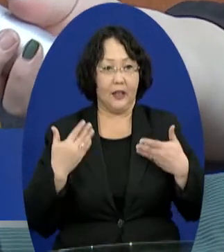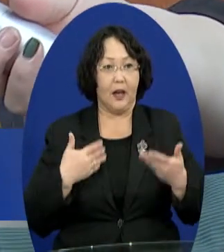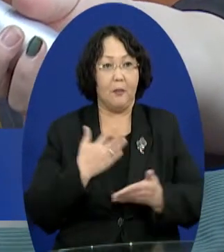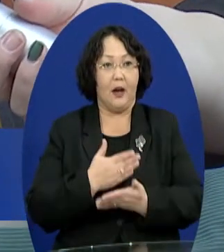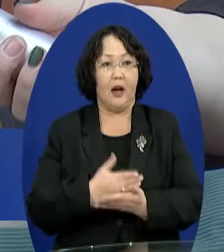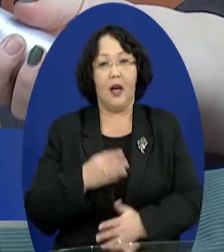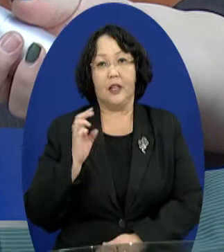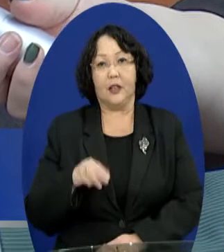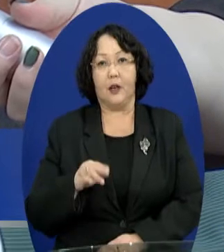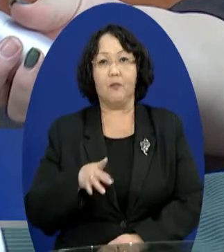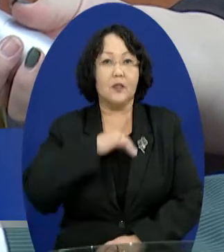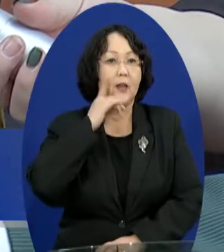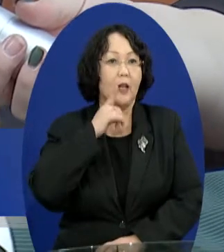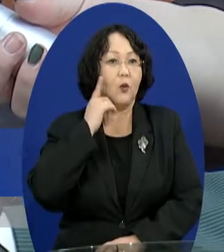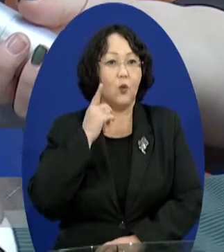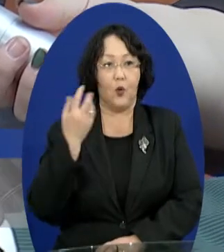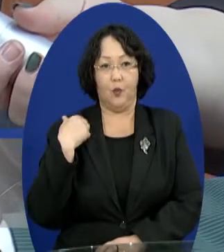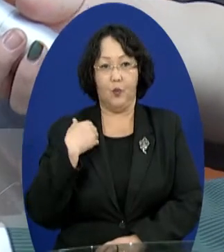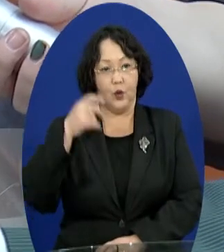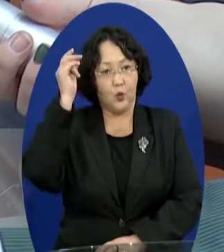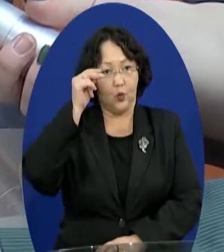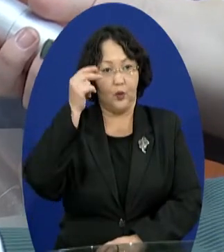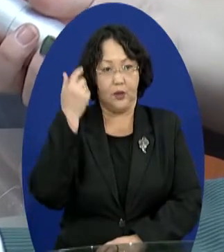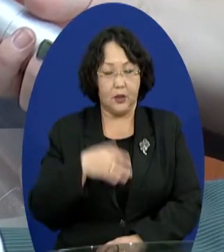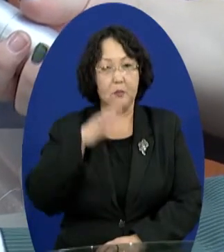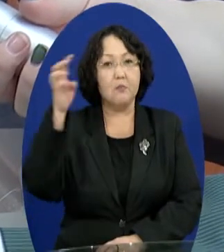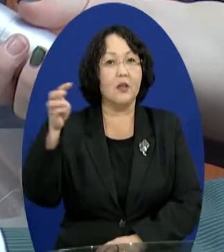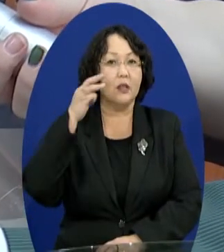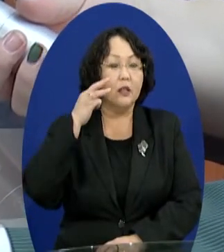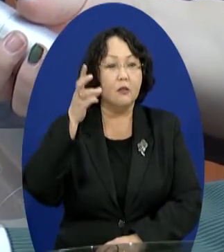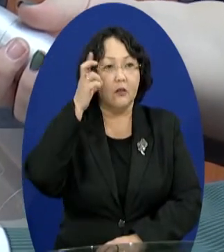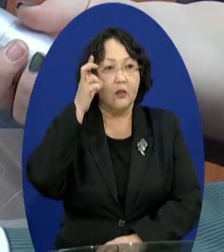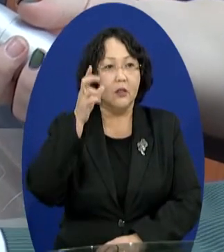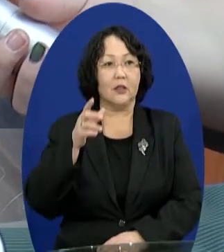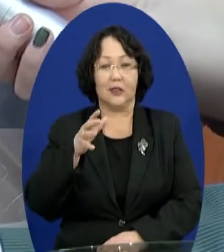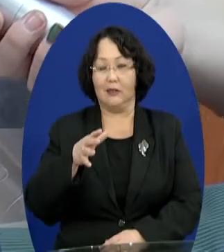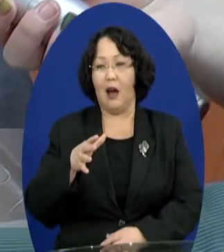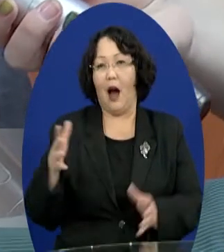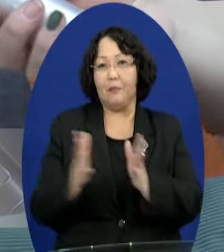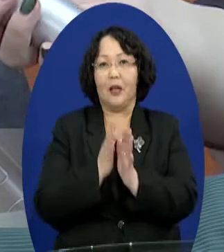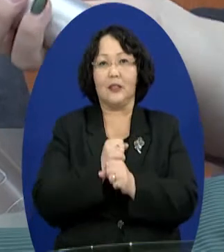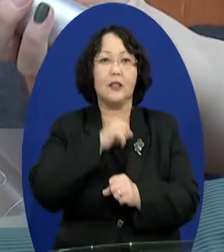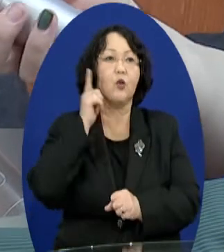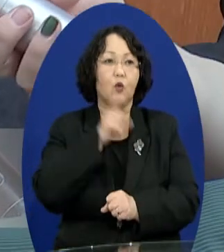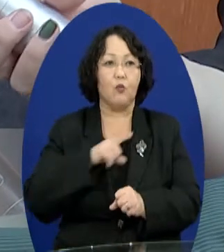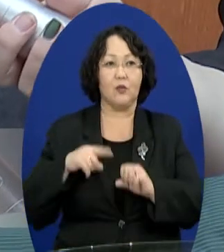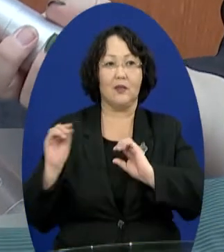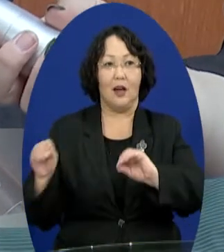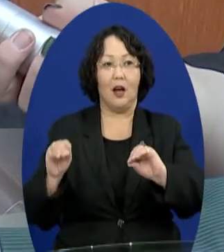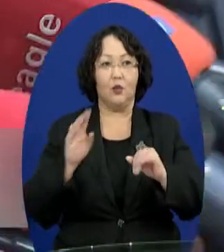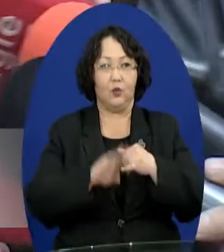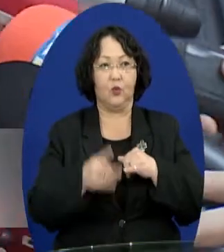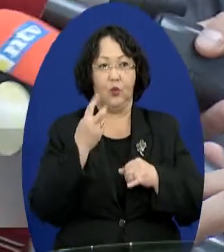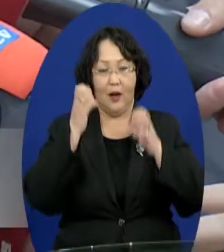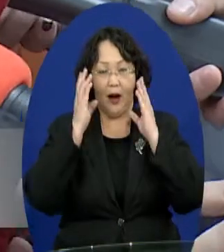учраас би одоо залуудаа сурсан мэдлэгээ өөрийнхөө цуг ажилладаг залуучуудаа өгөх талдаар сүүлийн үед нэлээд анхаарч ажиллаж